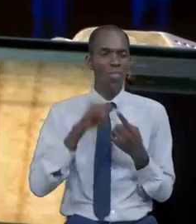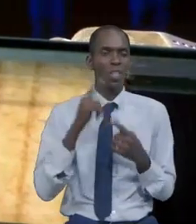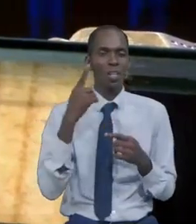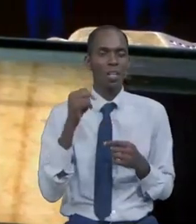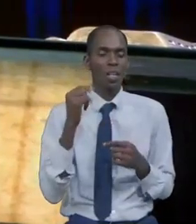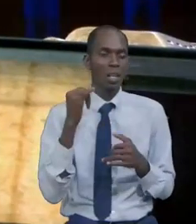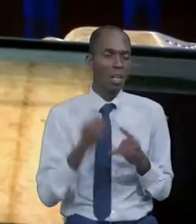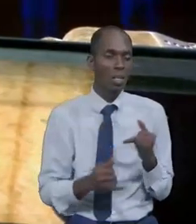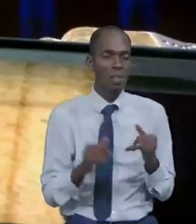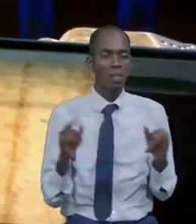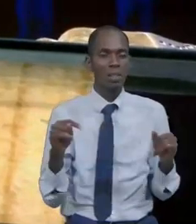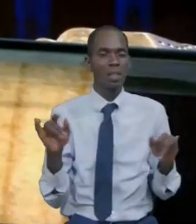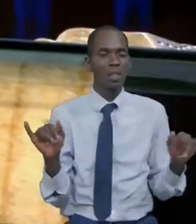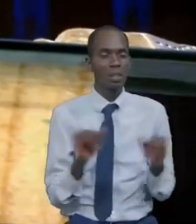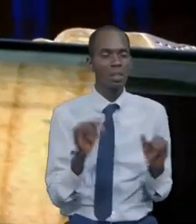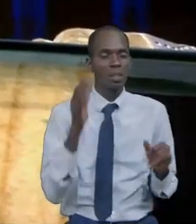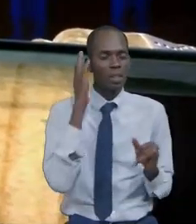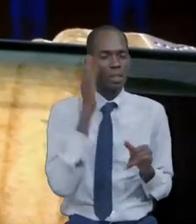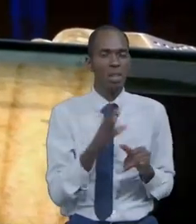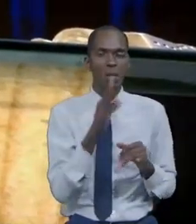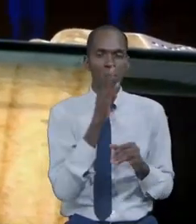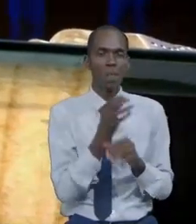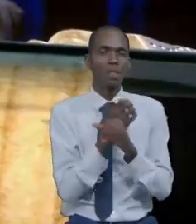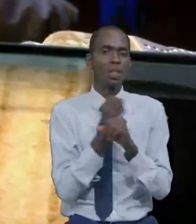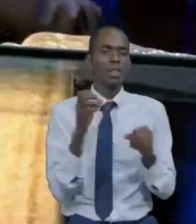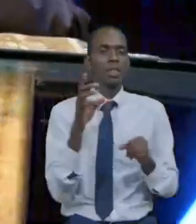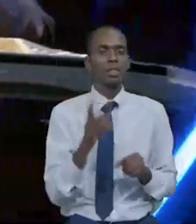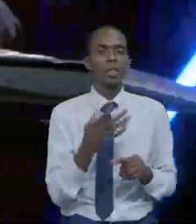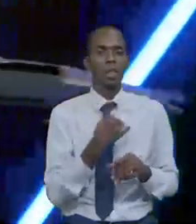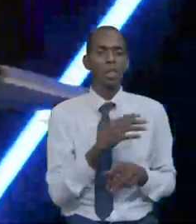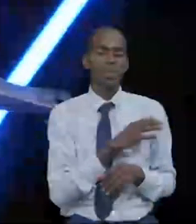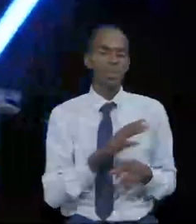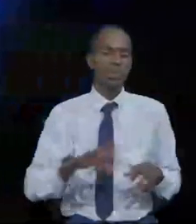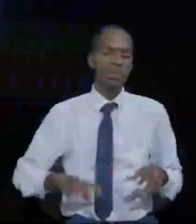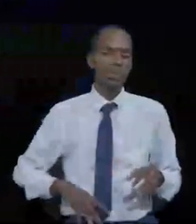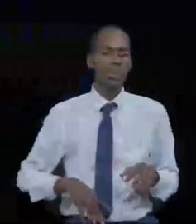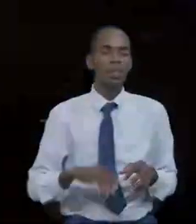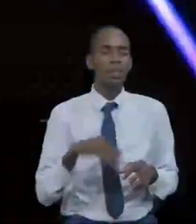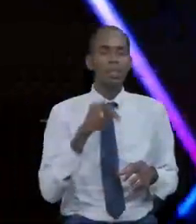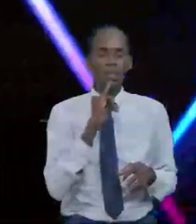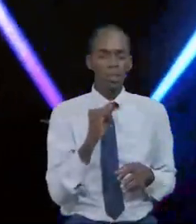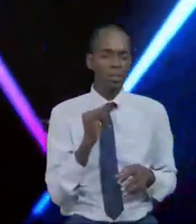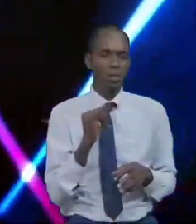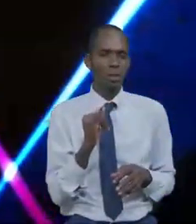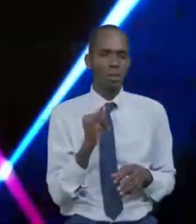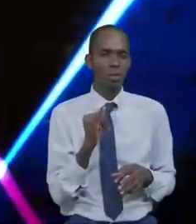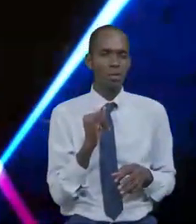jusqu'à la fin sera sauvé. Et Christ est notre confiance.